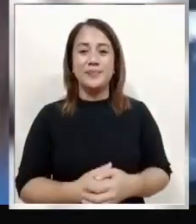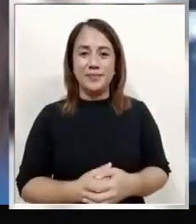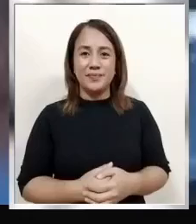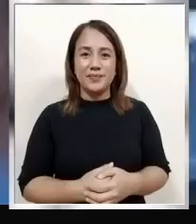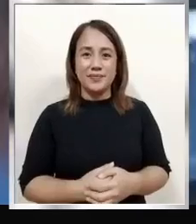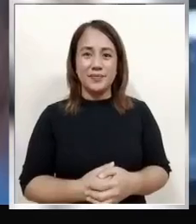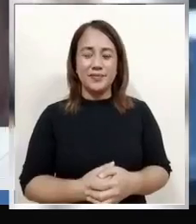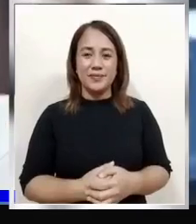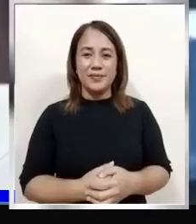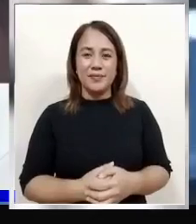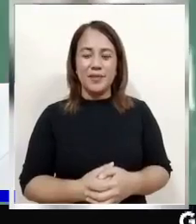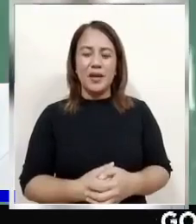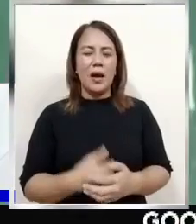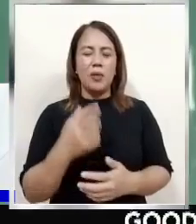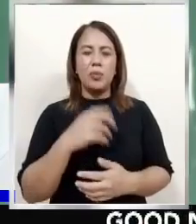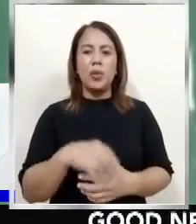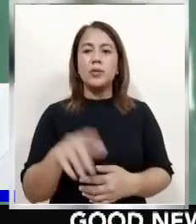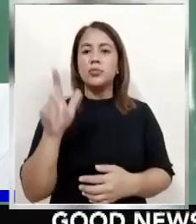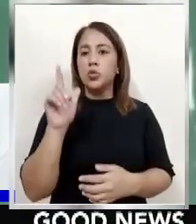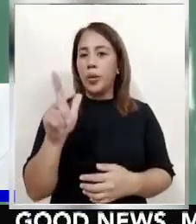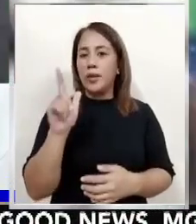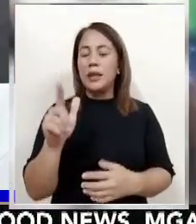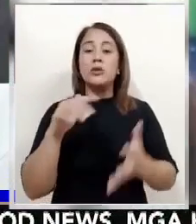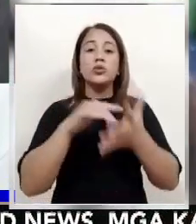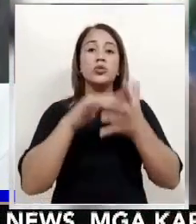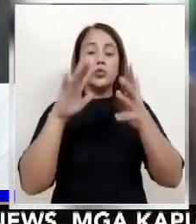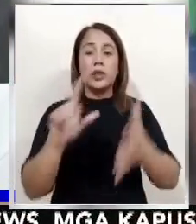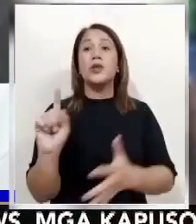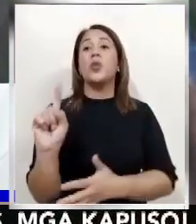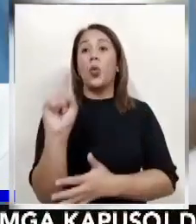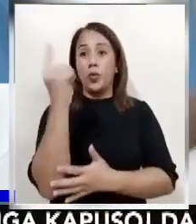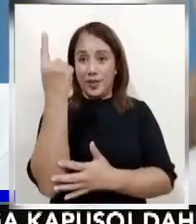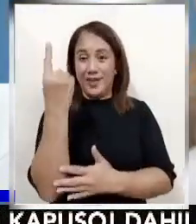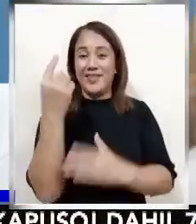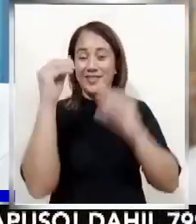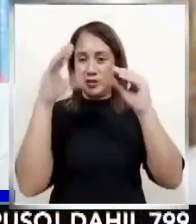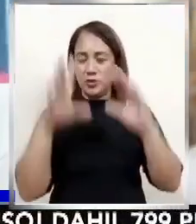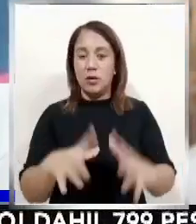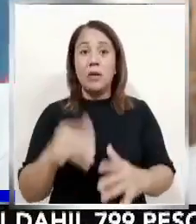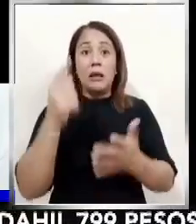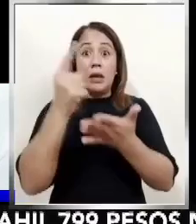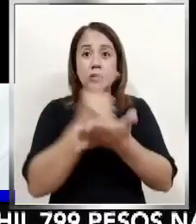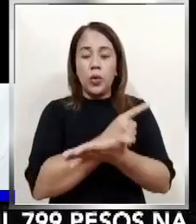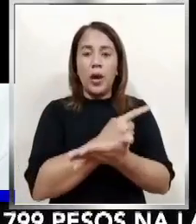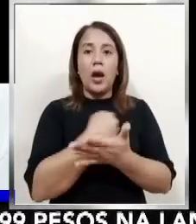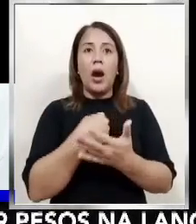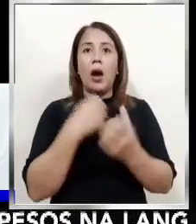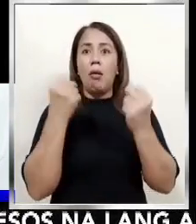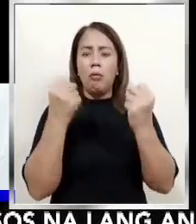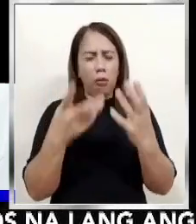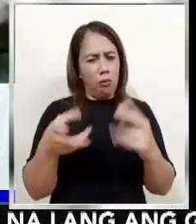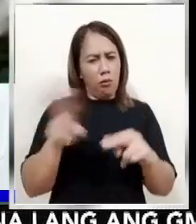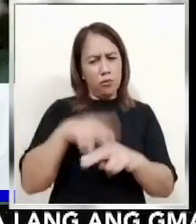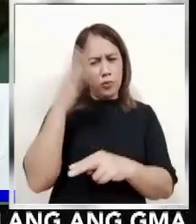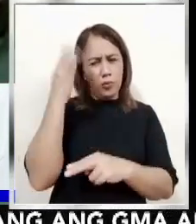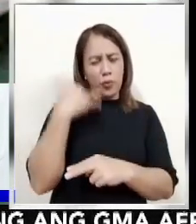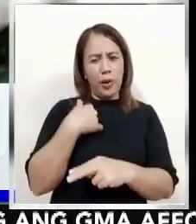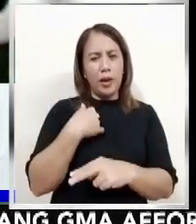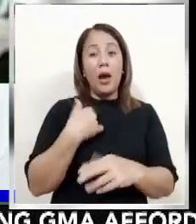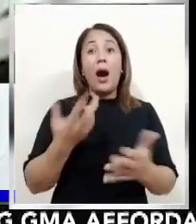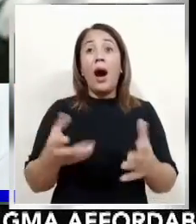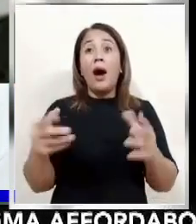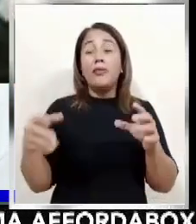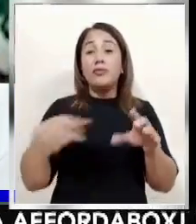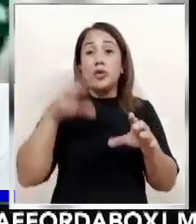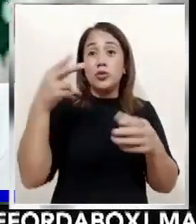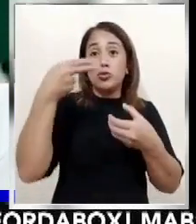Nasa 20 lang daw ang estudyante sa klase ni Teacher Joel Ray. Pero nitong nakaraang linggo, tila sumobra mga ito. Meron kasing nakisit-in na tarsier. Yung